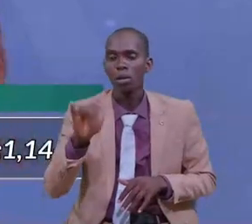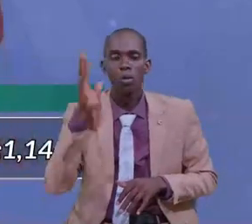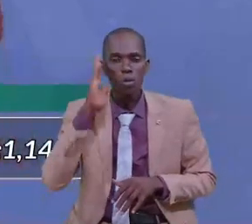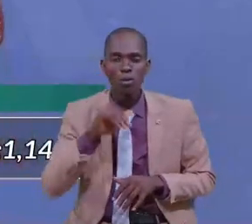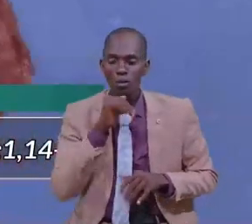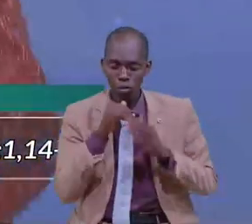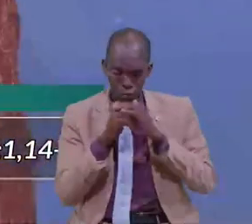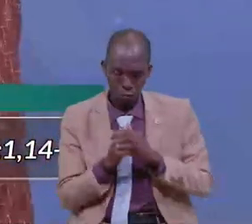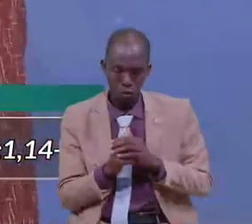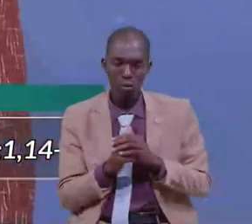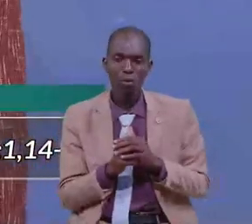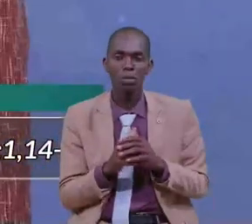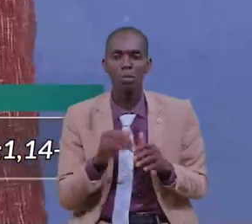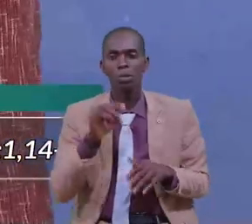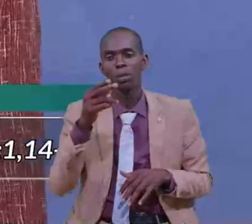pas devant Aman.